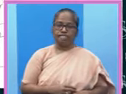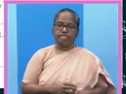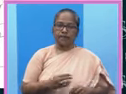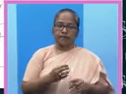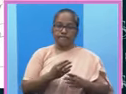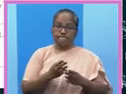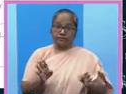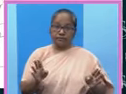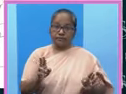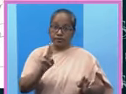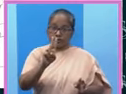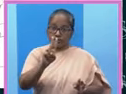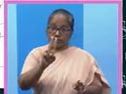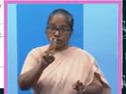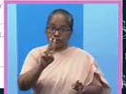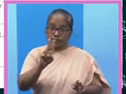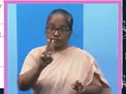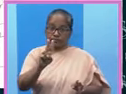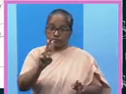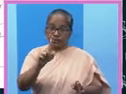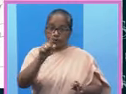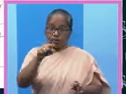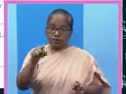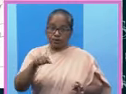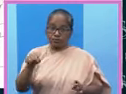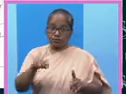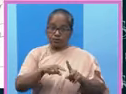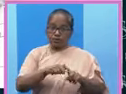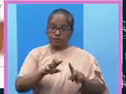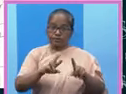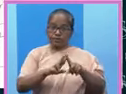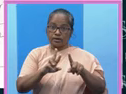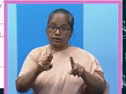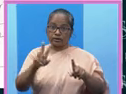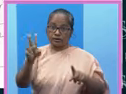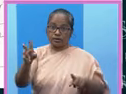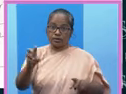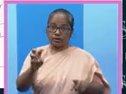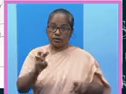பிரிவானது 2 பிரிவுகளாக பிரிக்கப்பட்டு இருந்தால் 1/2 இன்ட்டு பை ஆர் ஸ்கொயர்.